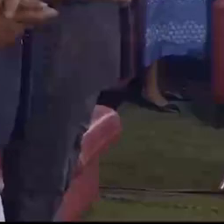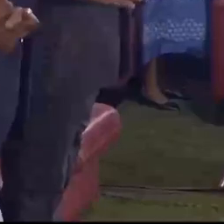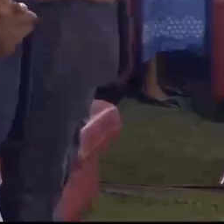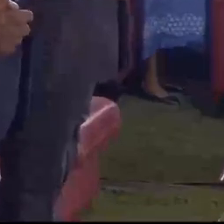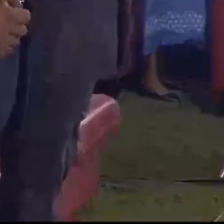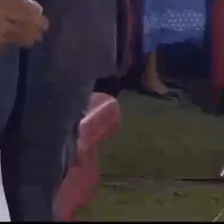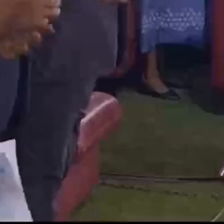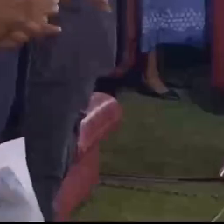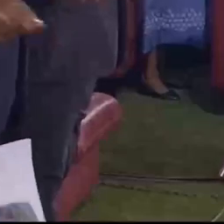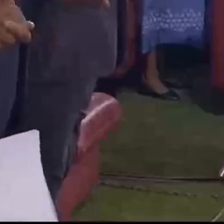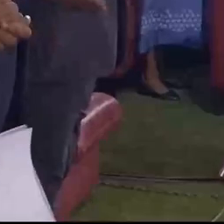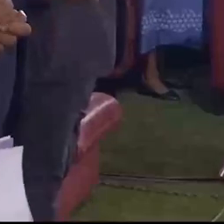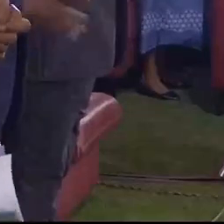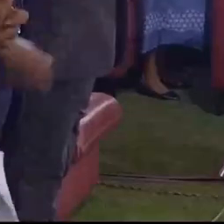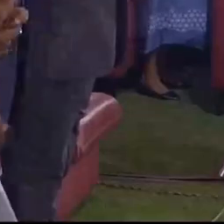Merci,